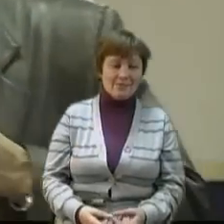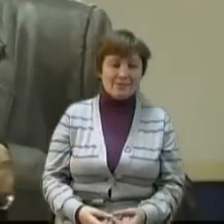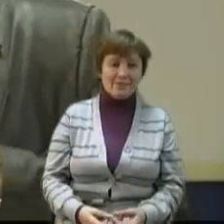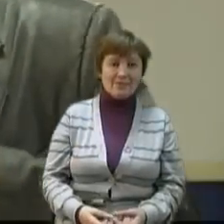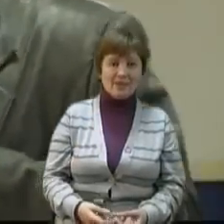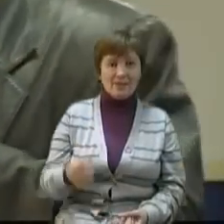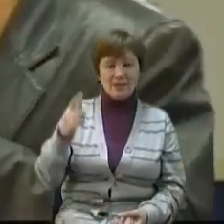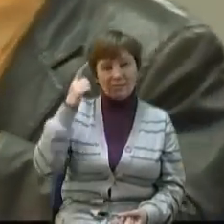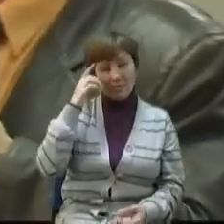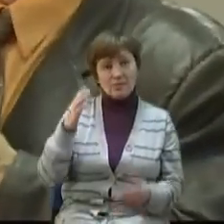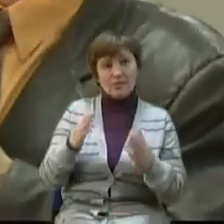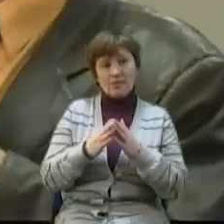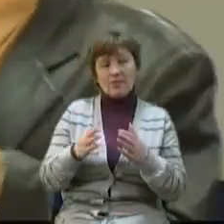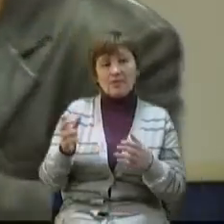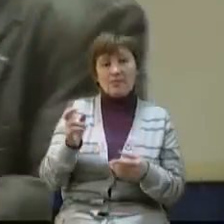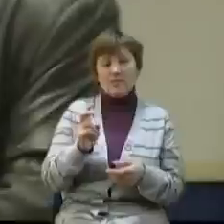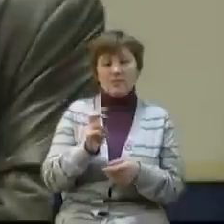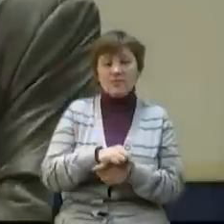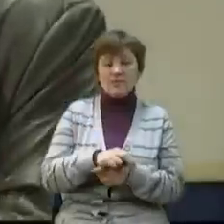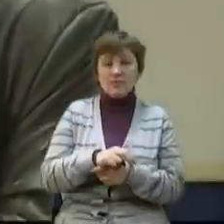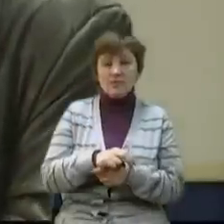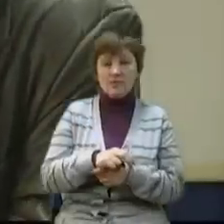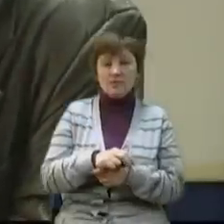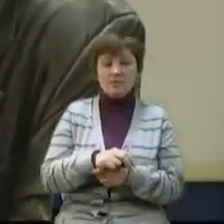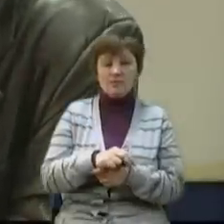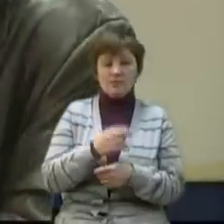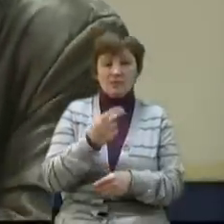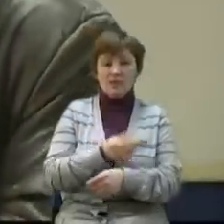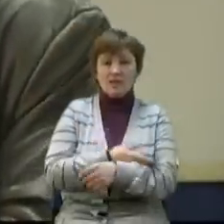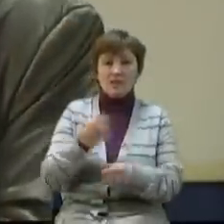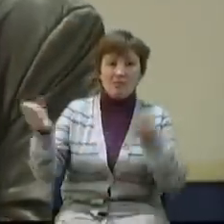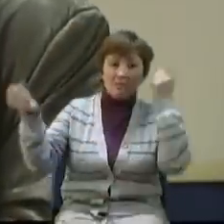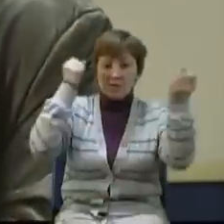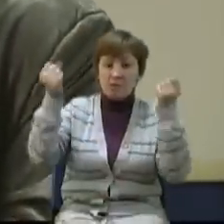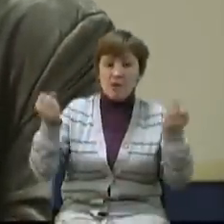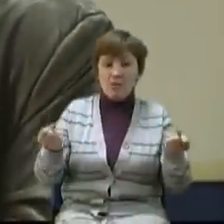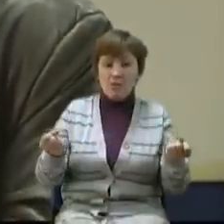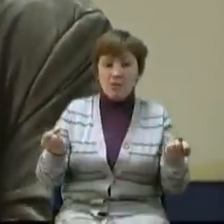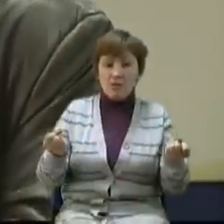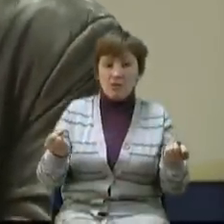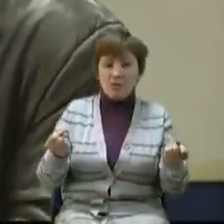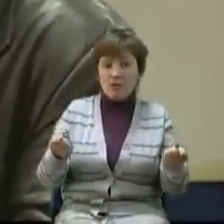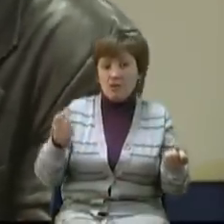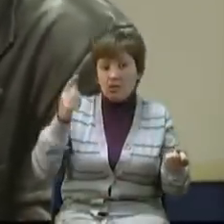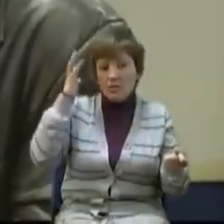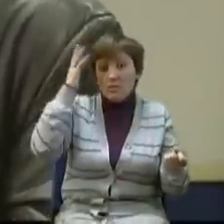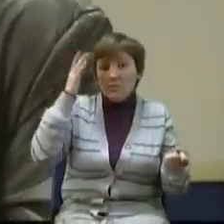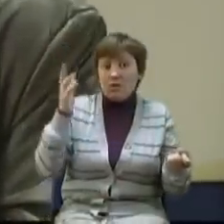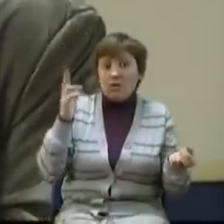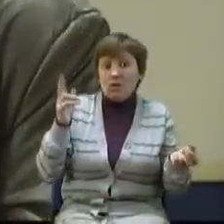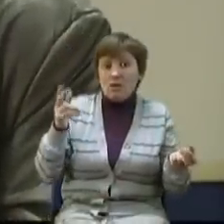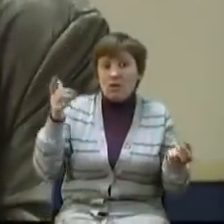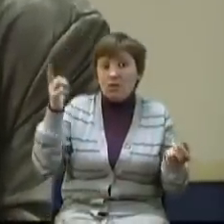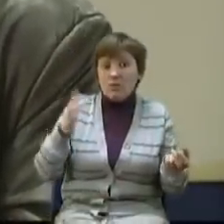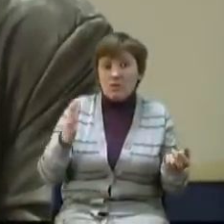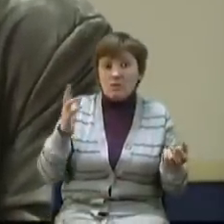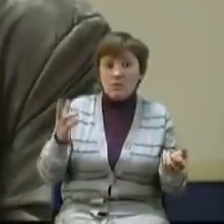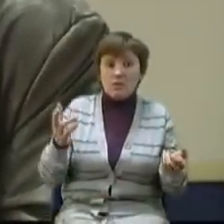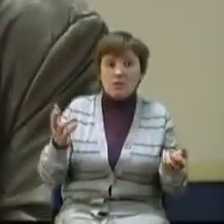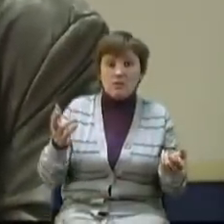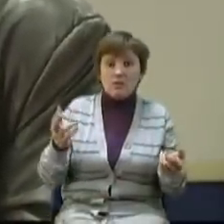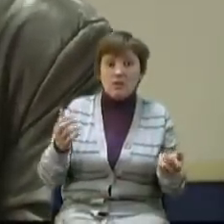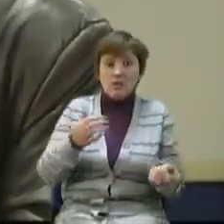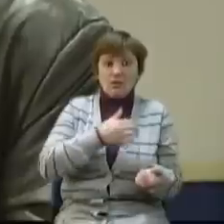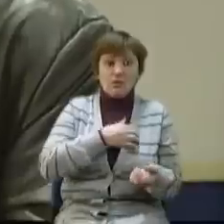Я пришел домой, сильно такой обеспокоенный, думаю, Господи Боже, пошел